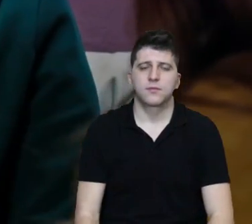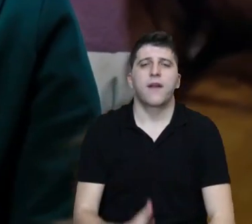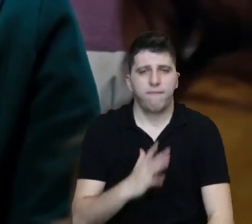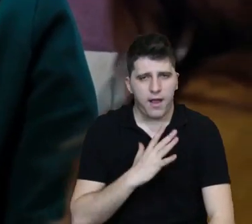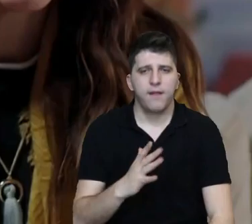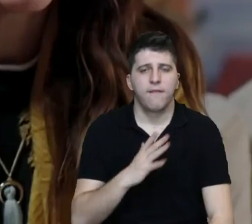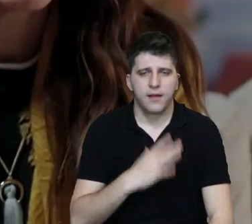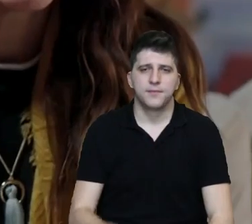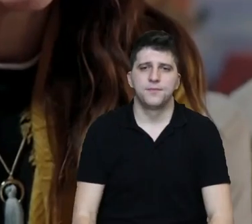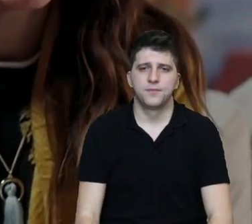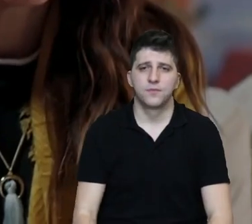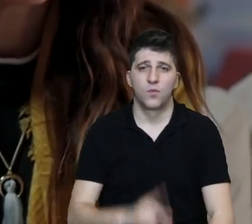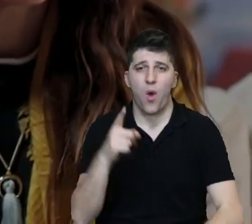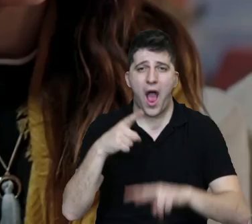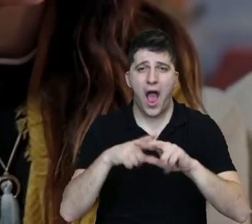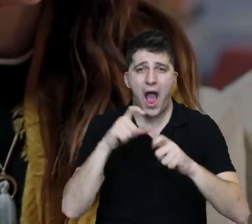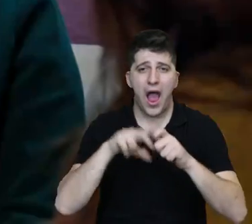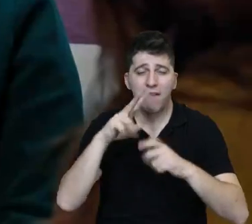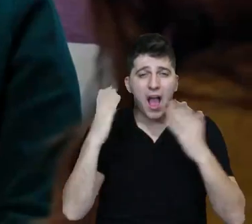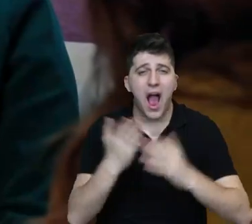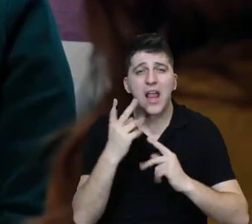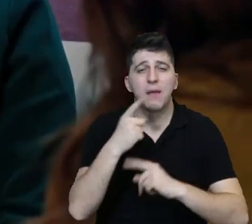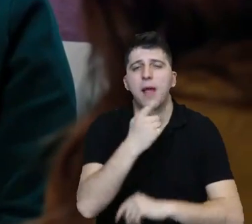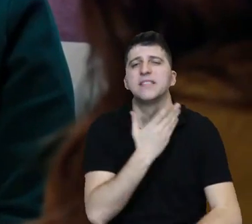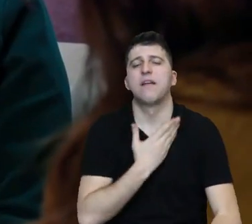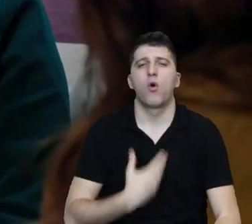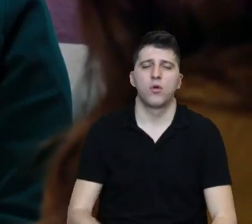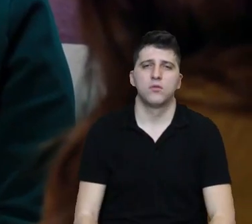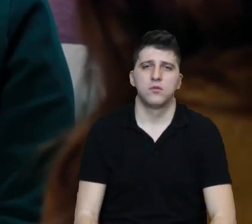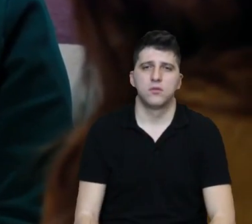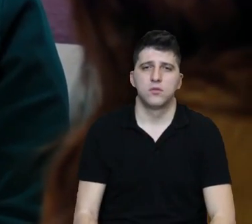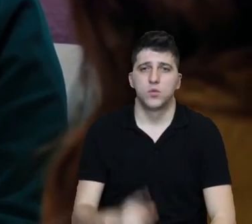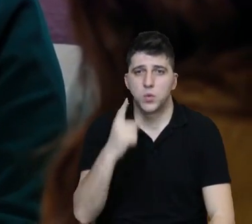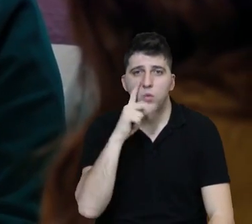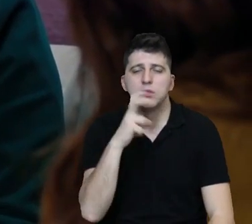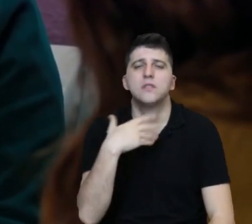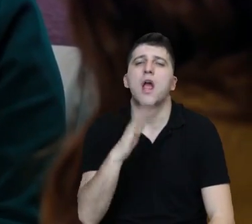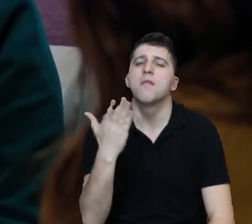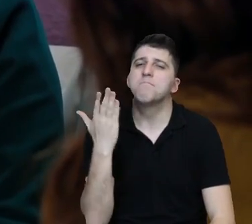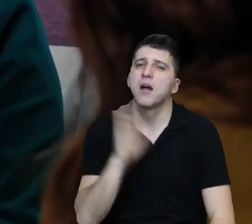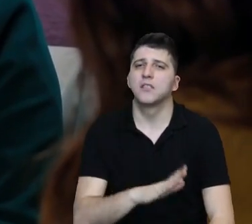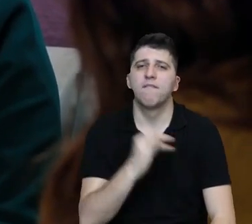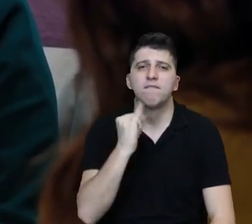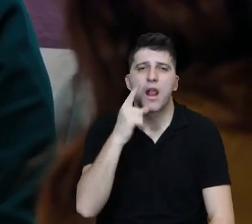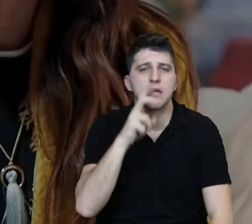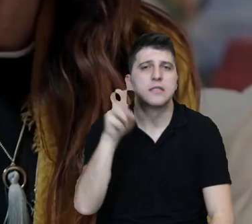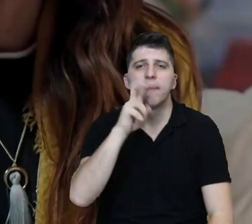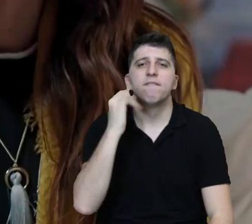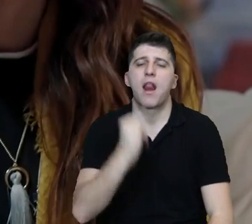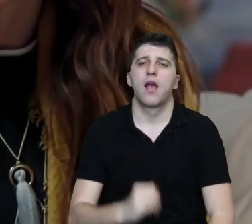Var var. O Alev'in hala İbrahim'de gözü var. Gözü göz değil ki anacığım. Belfecir okuyor